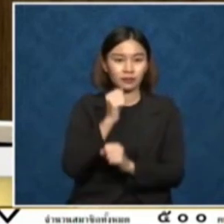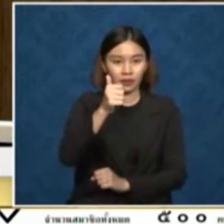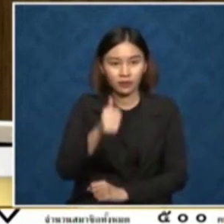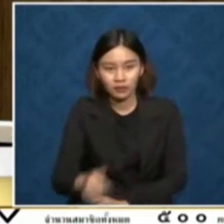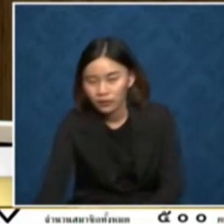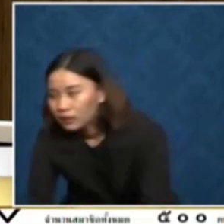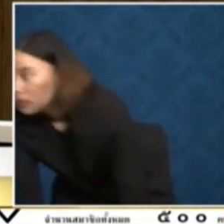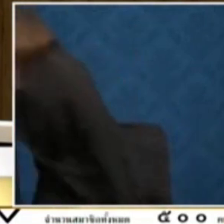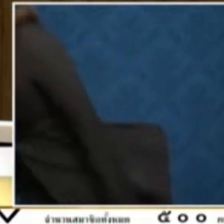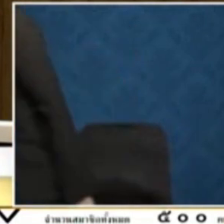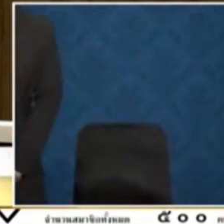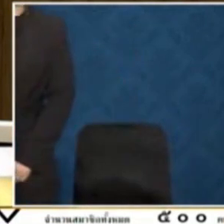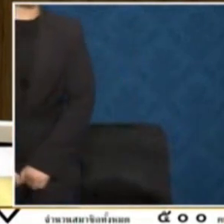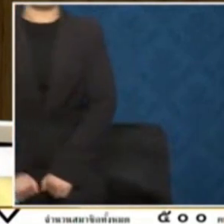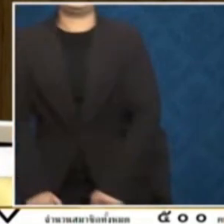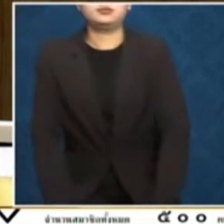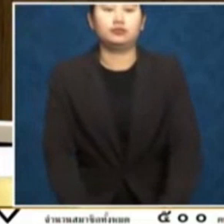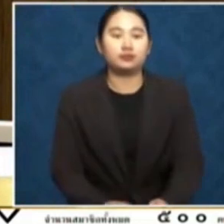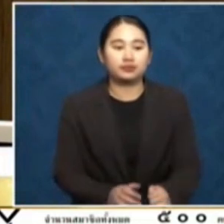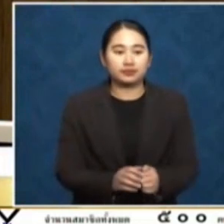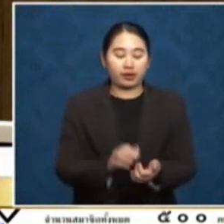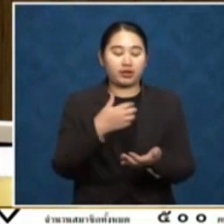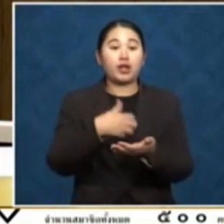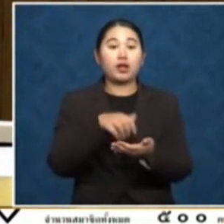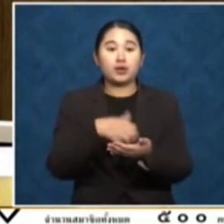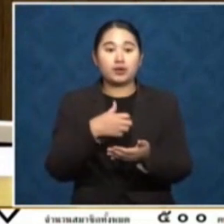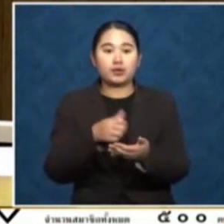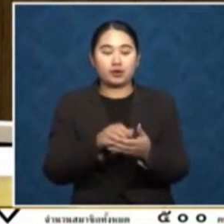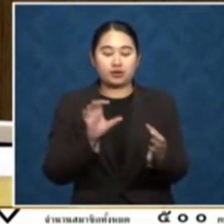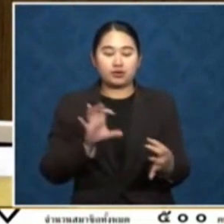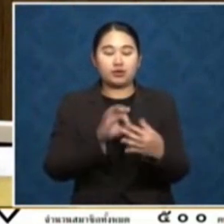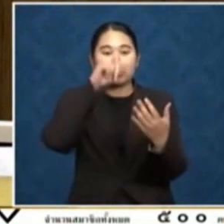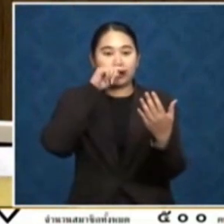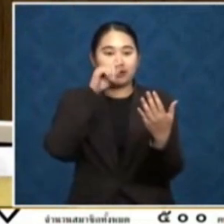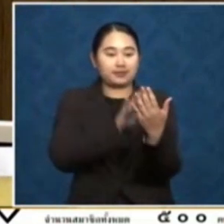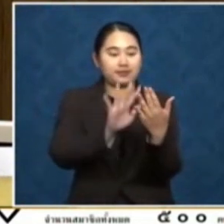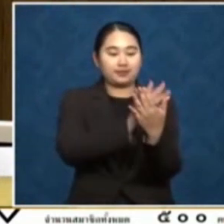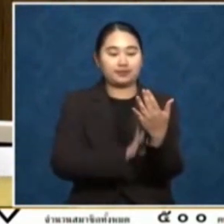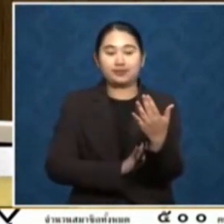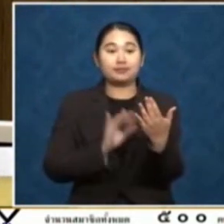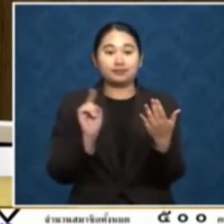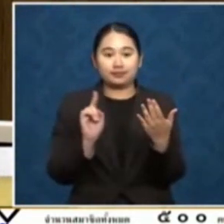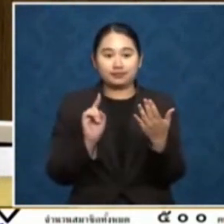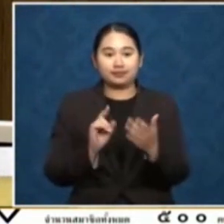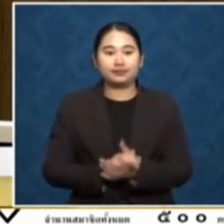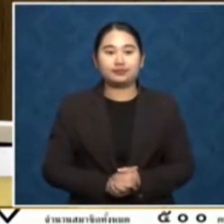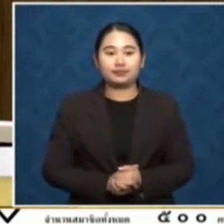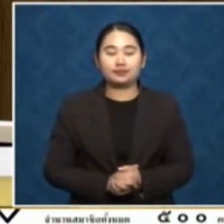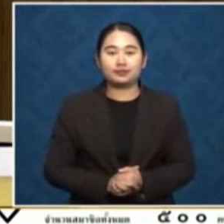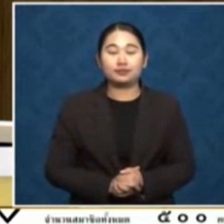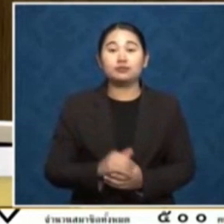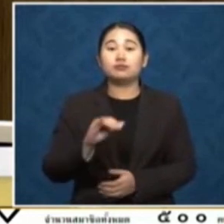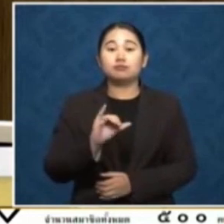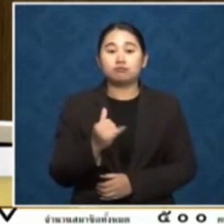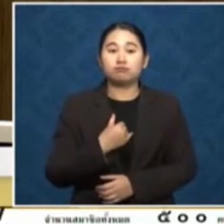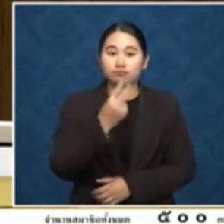ได้สิ่งเหล่านี้จะส่งผลต่อประเทศไทยอย่างไรหล